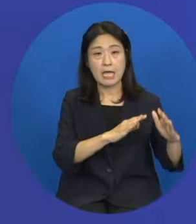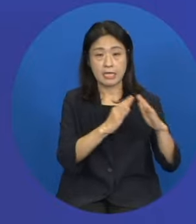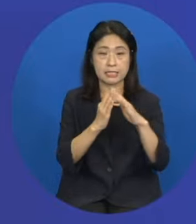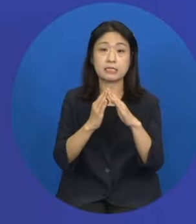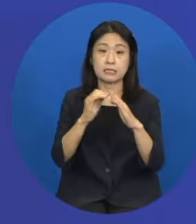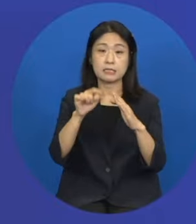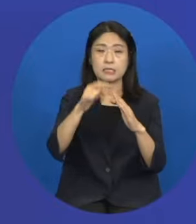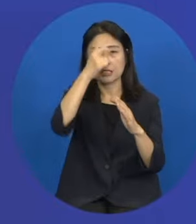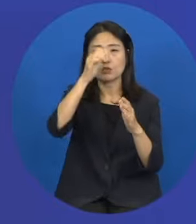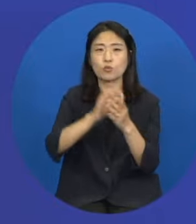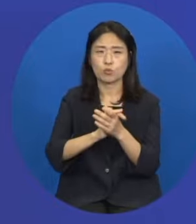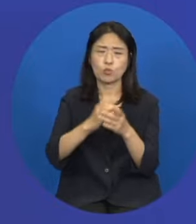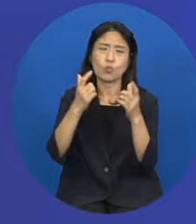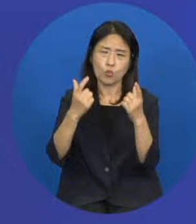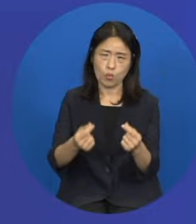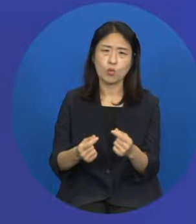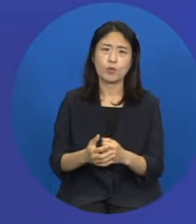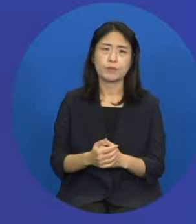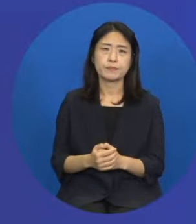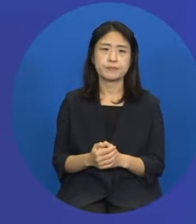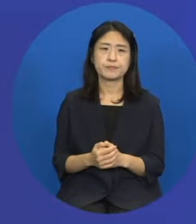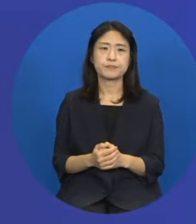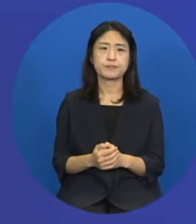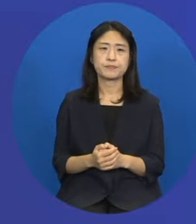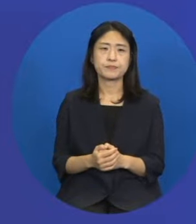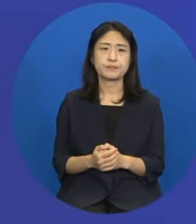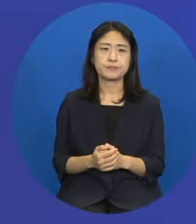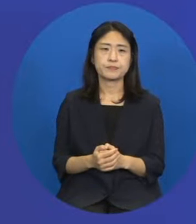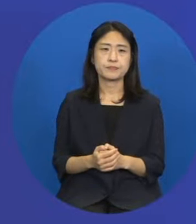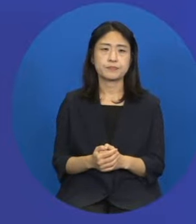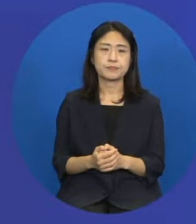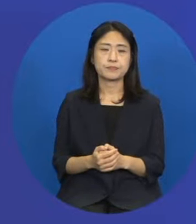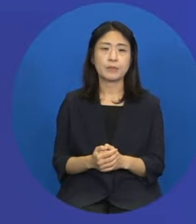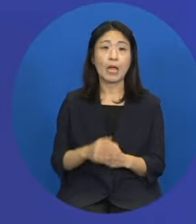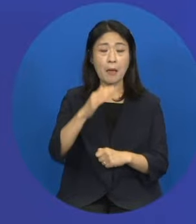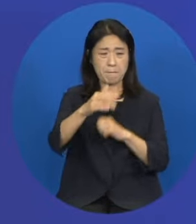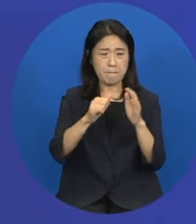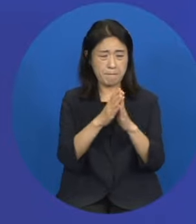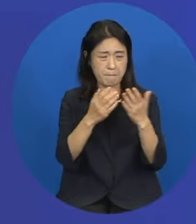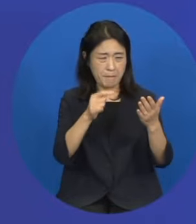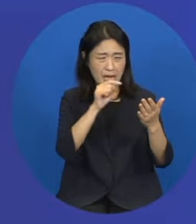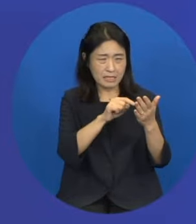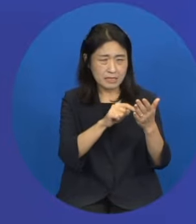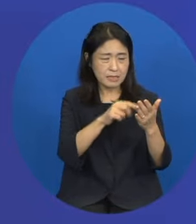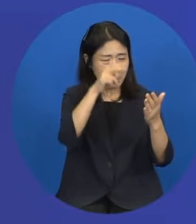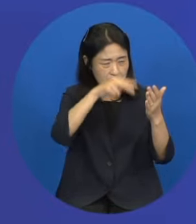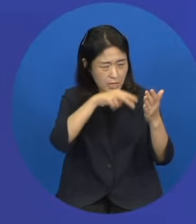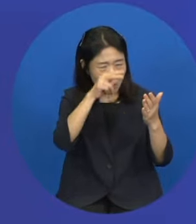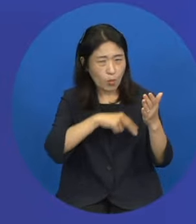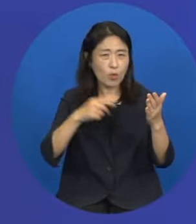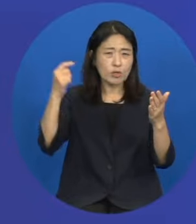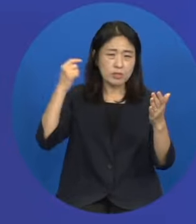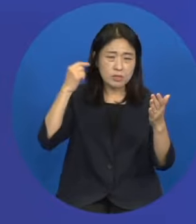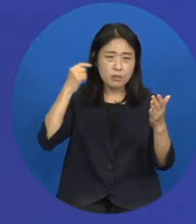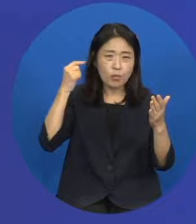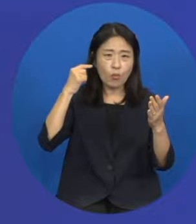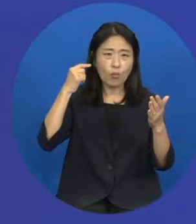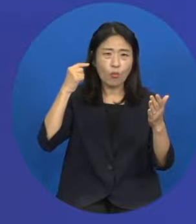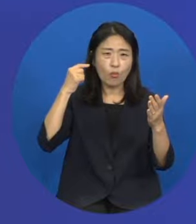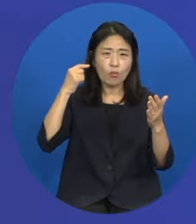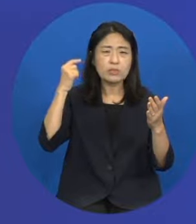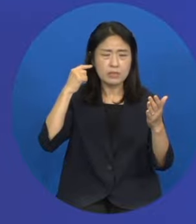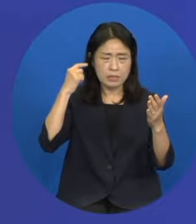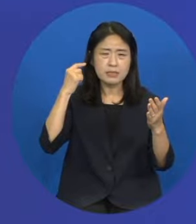위해 모인 거예요. 우리가 이제 말씀으로 돌아가겠습니다. 우리가 말씀을 읽고 살았습니다. 우리에게 말씀을 들려주십시오. 광장에 모여서 말씀을